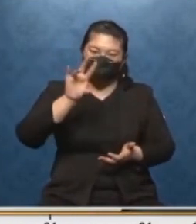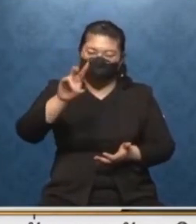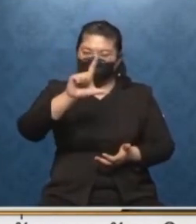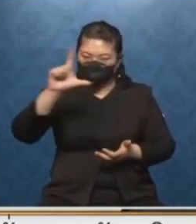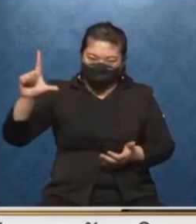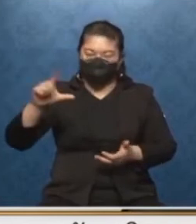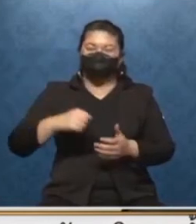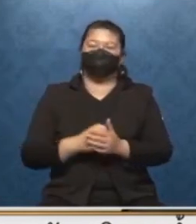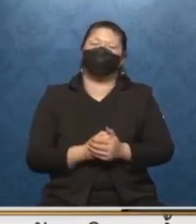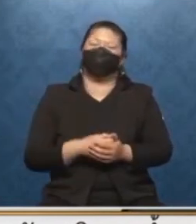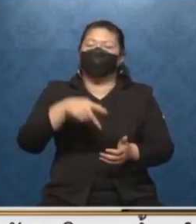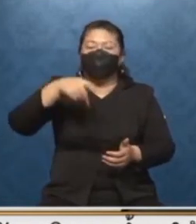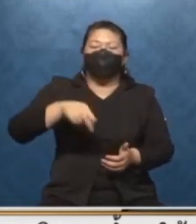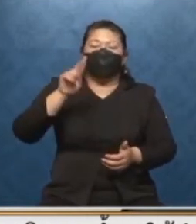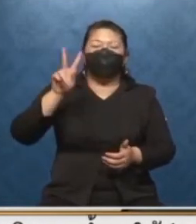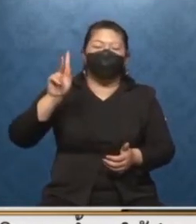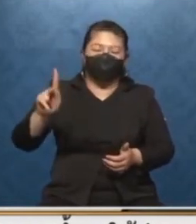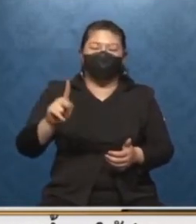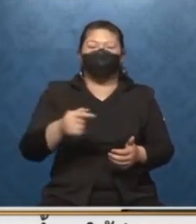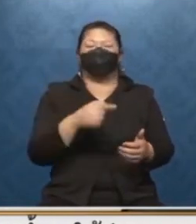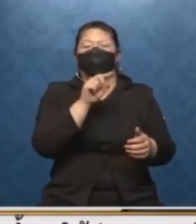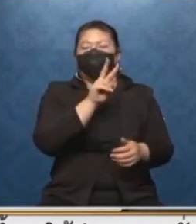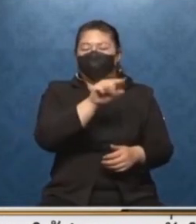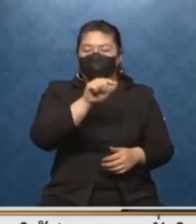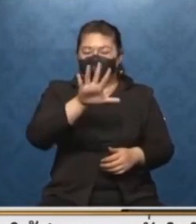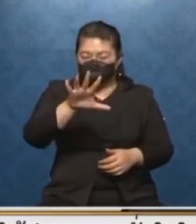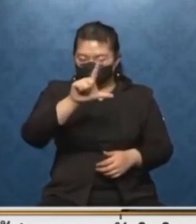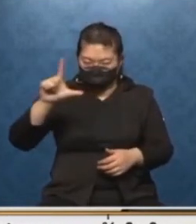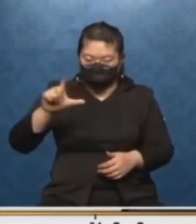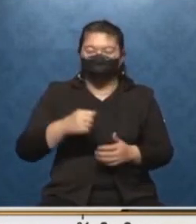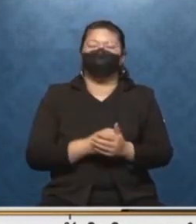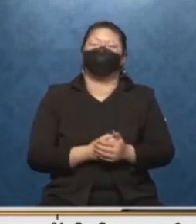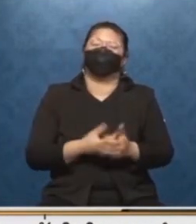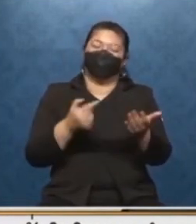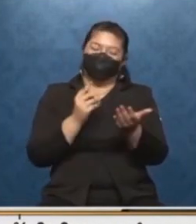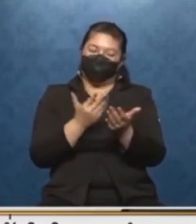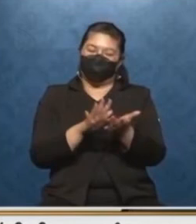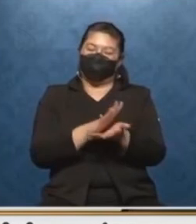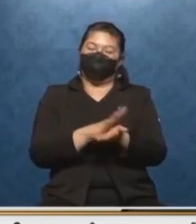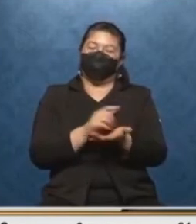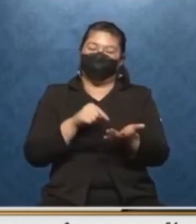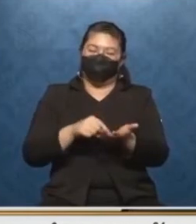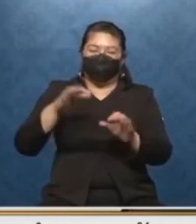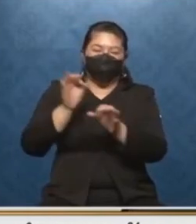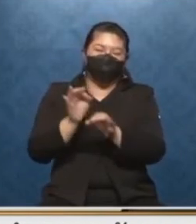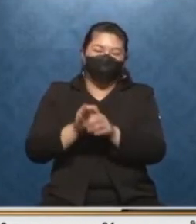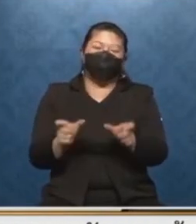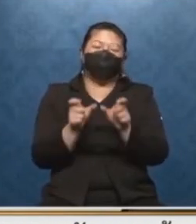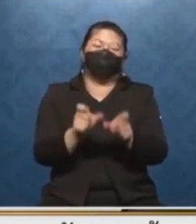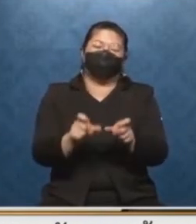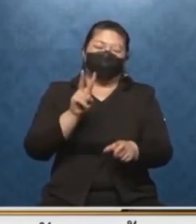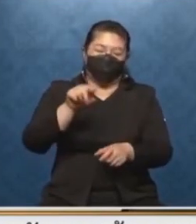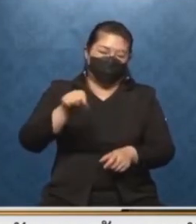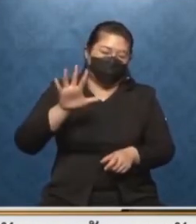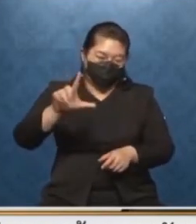ยัไม่รวมพอราค์เงิกู้, อ 2 ชบั 1.5 ล้านล้านยัไม่รวมพอราค์เงินกู้ ทธนาขางพเทศไย CFAM 1.25 ล้านล้าน